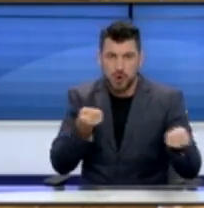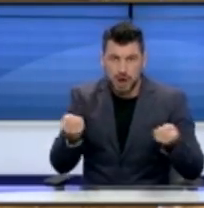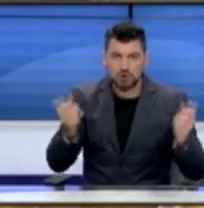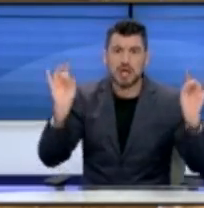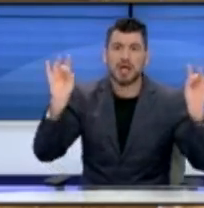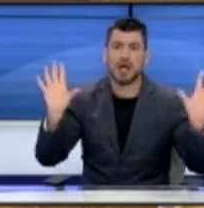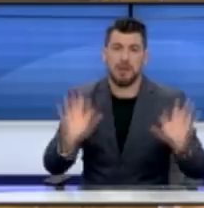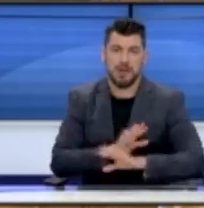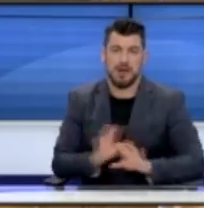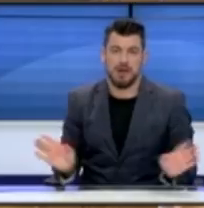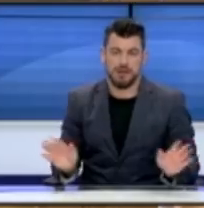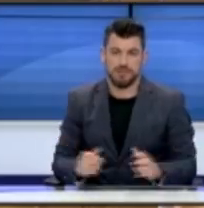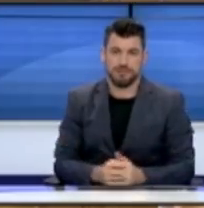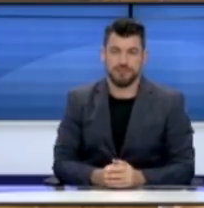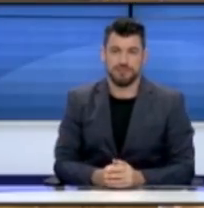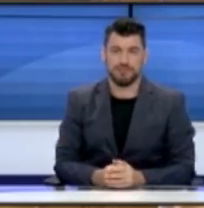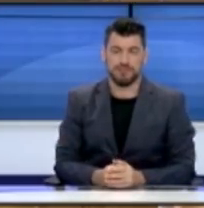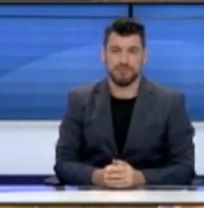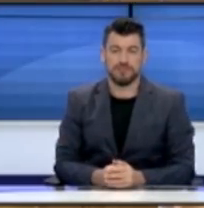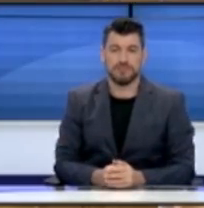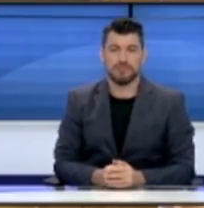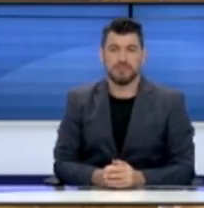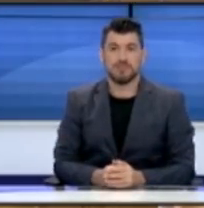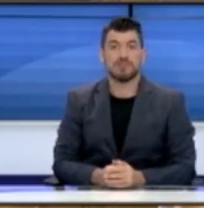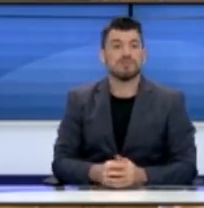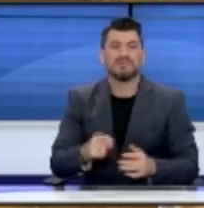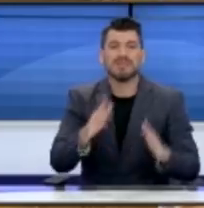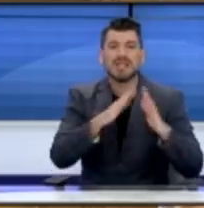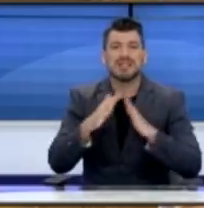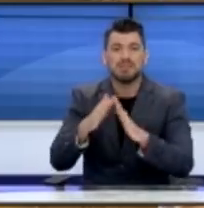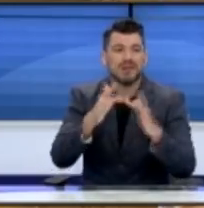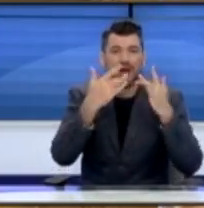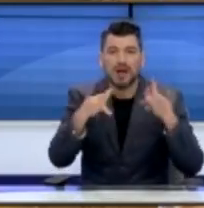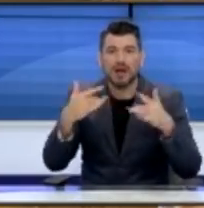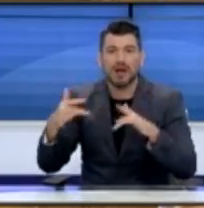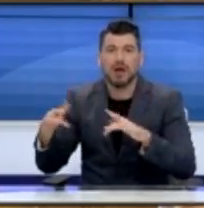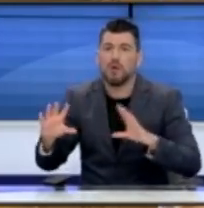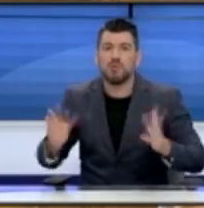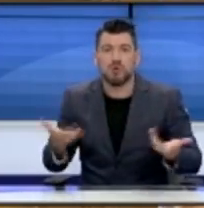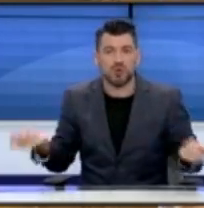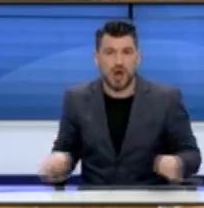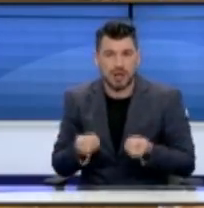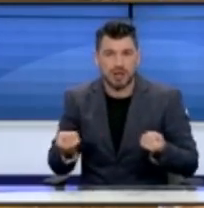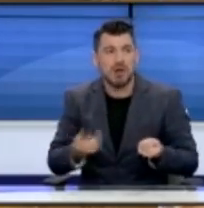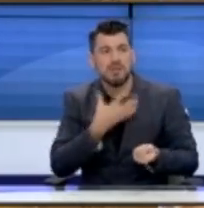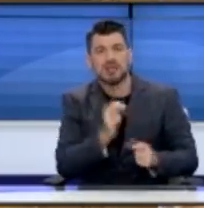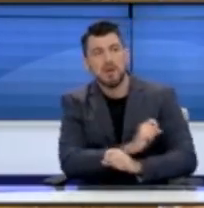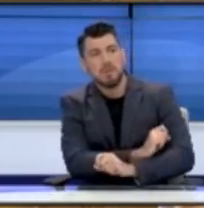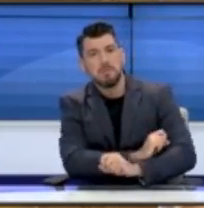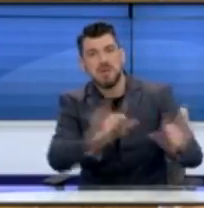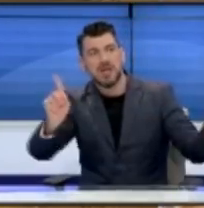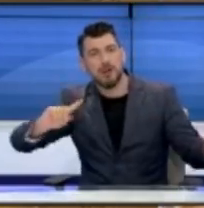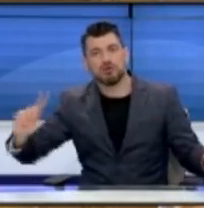δηλαδή όλων των προϋποθέσεων. Όπου έγιναν, έγιναν οριζόντια, χωρίς να έχετε εξασφαλίσει ένα